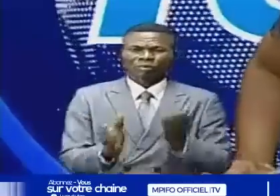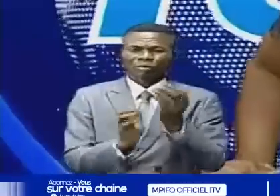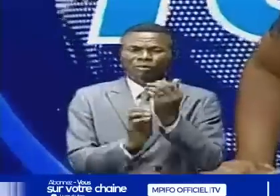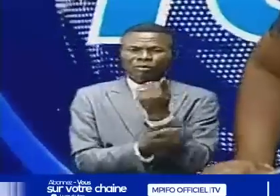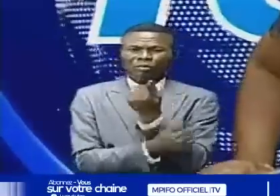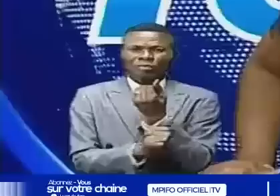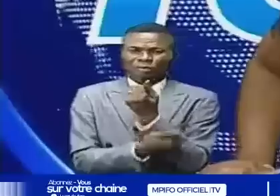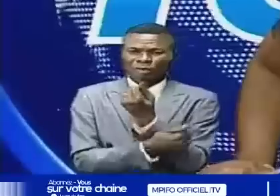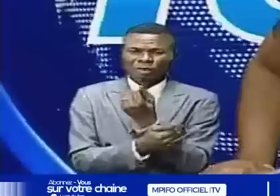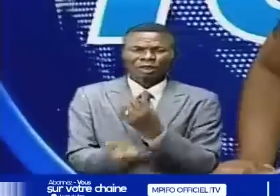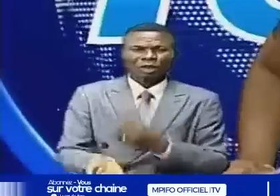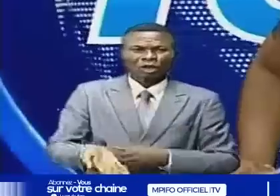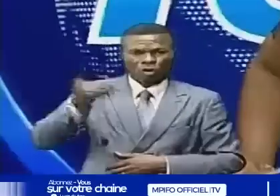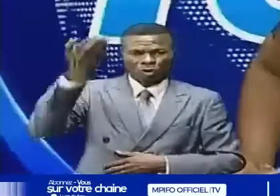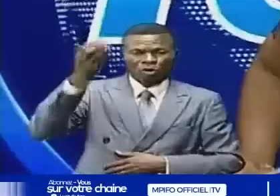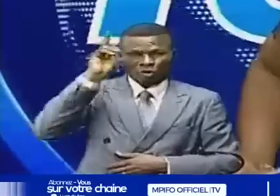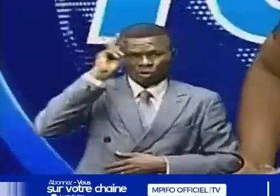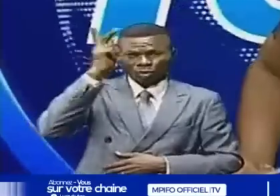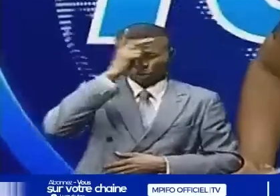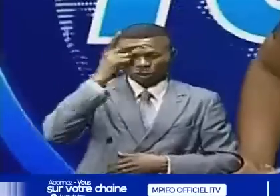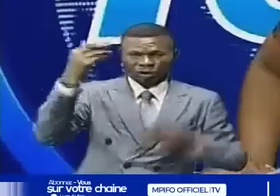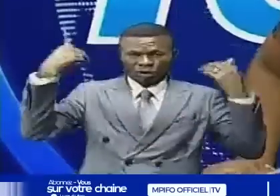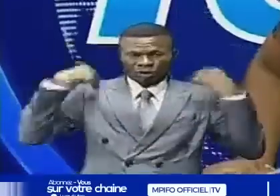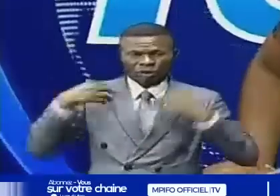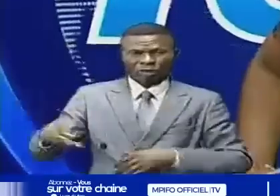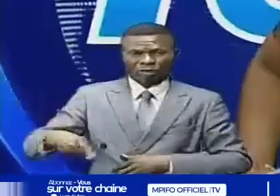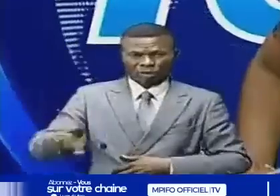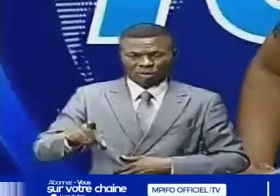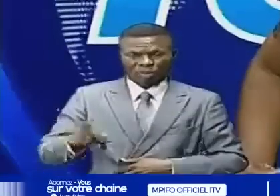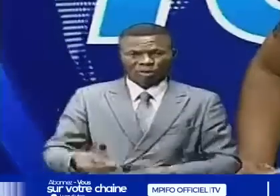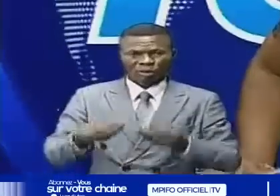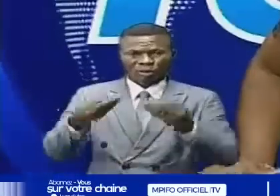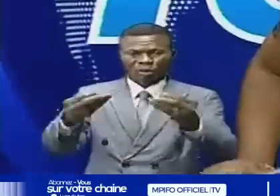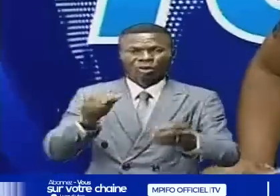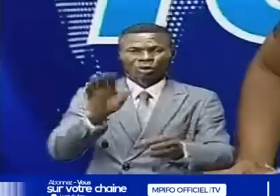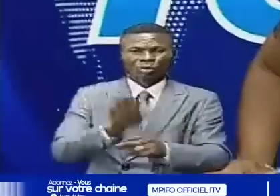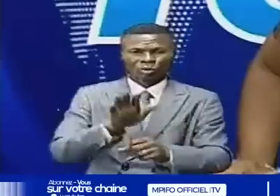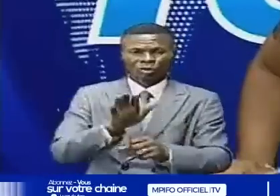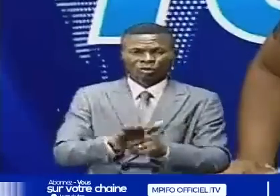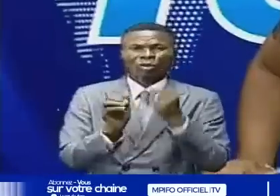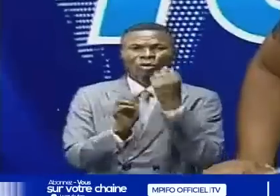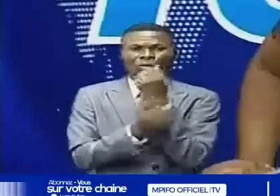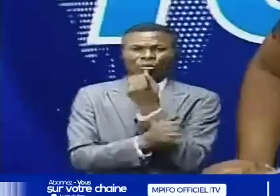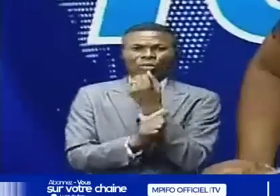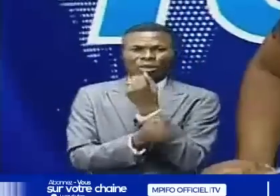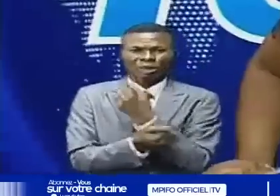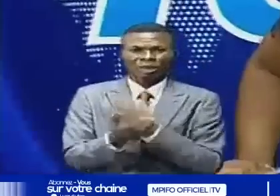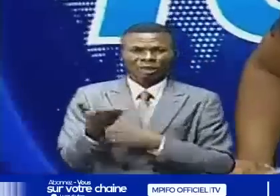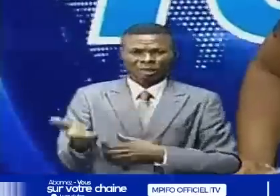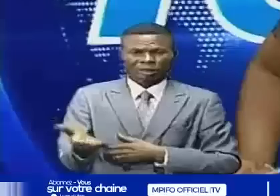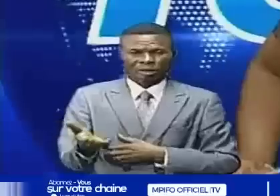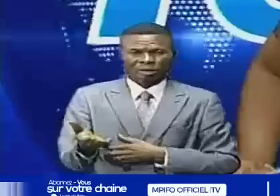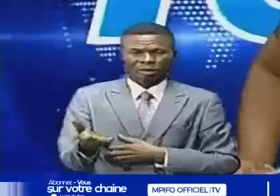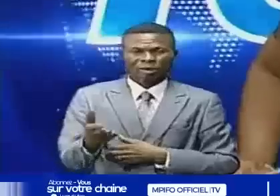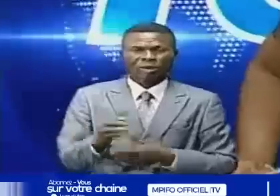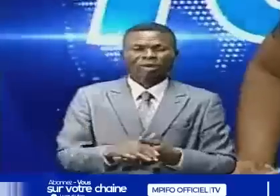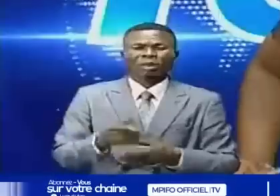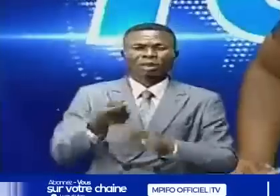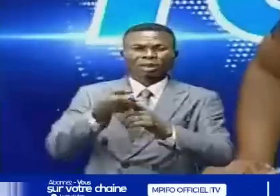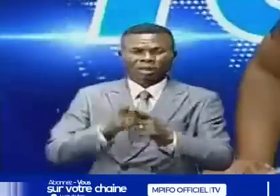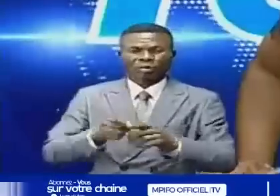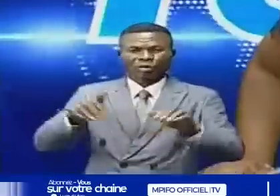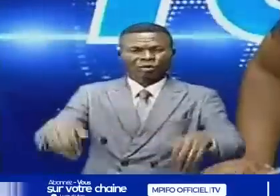maïs dans les Haut-Katanga, l'autorité provinciale a mis sur le marché une quantité importante de la farine de maïs puisée de la